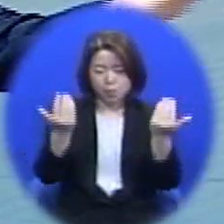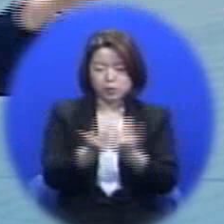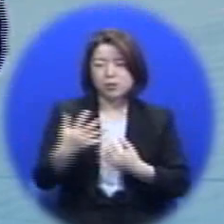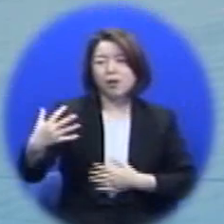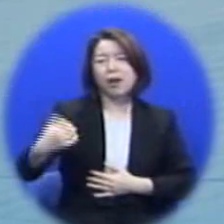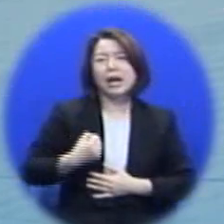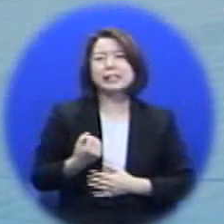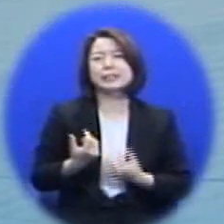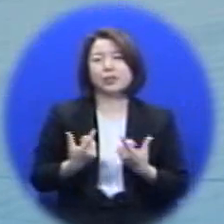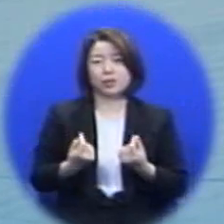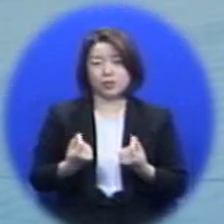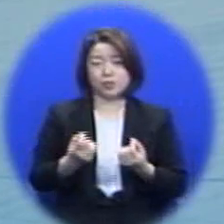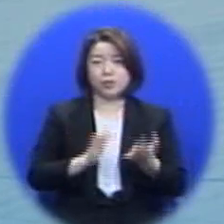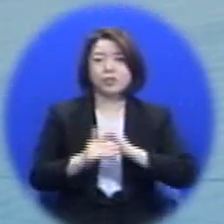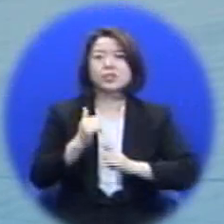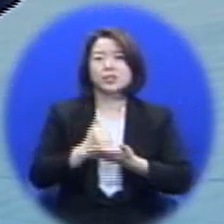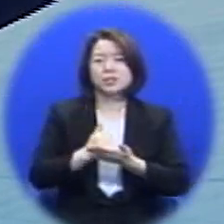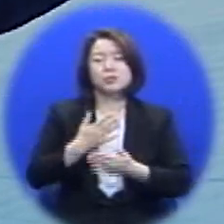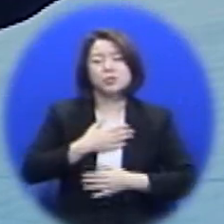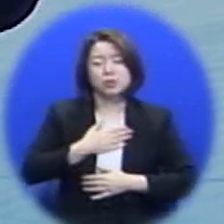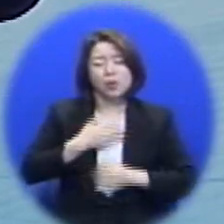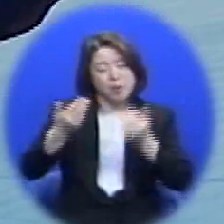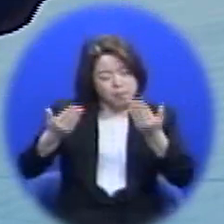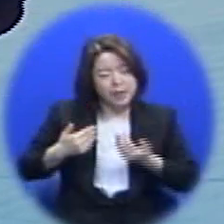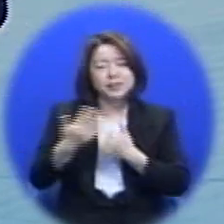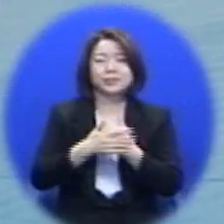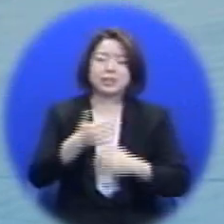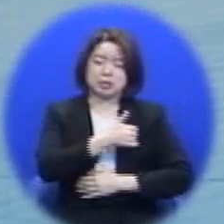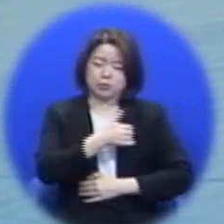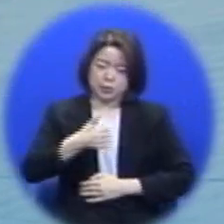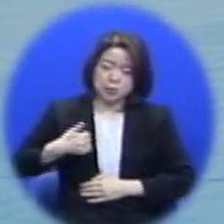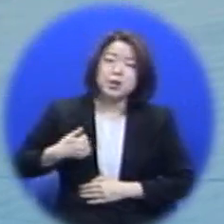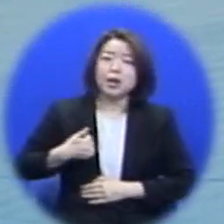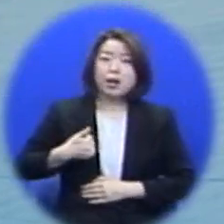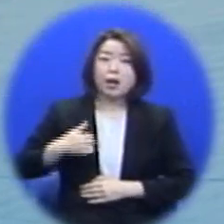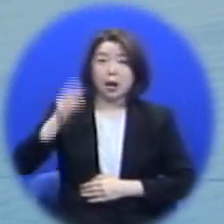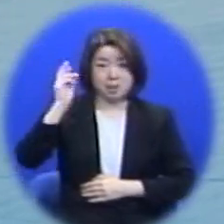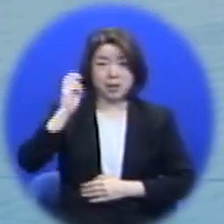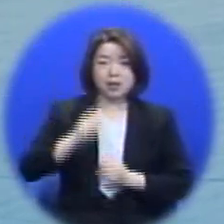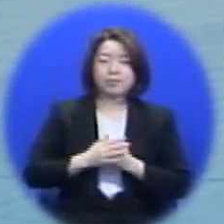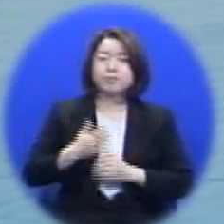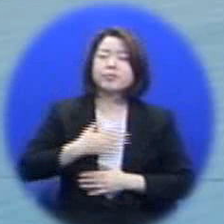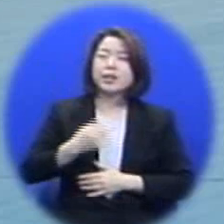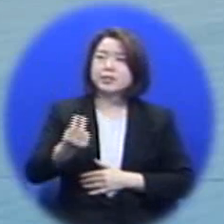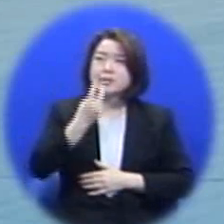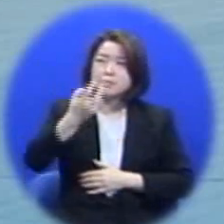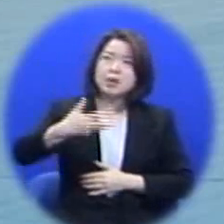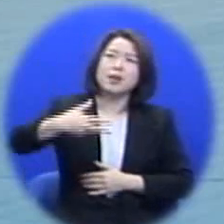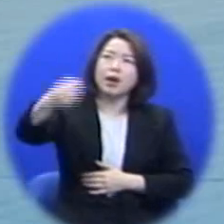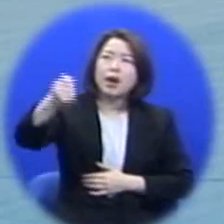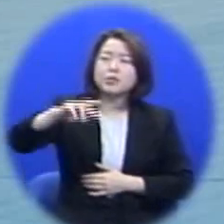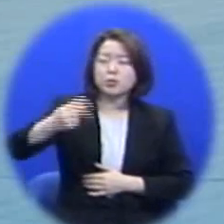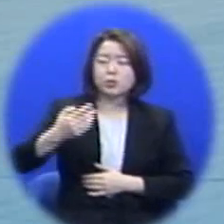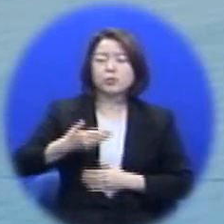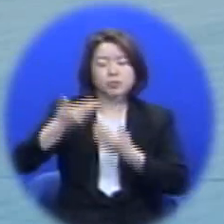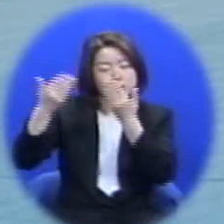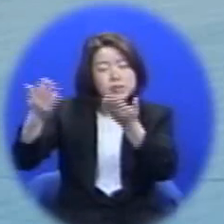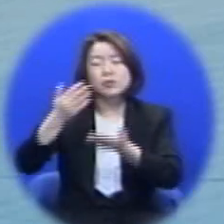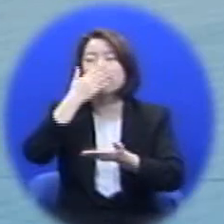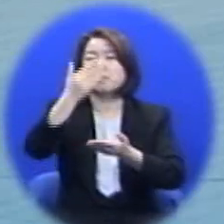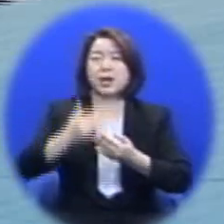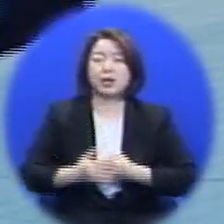같고, 예수님 정말 저 충분합니다. 받은 은혜 충분합니다. 내 생명을 달라고 해도 주님께 드릴 수 있을 것